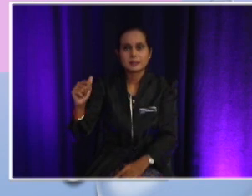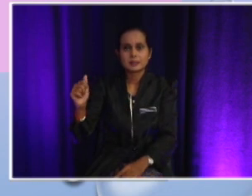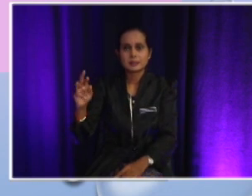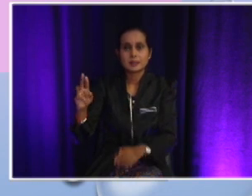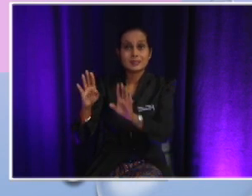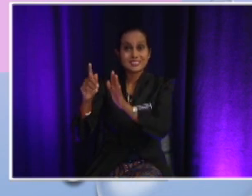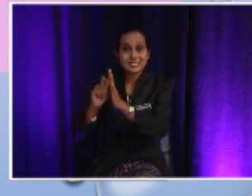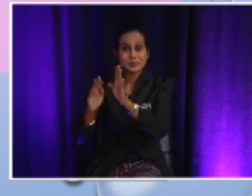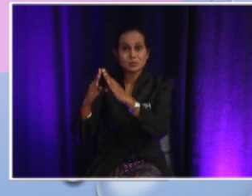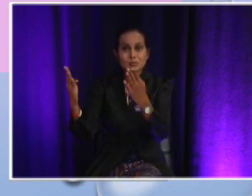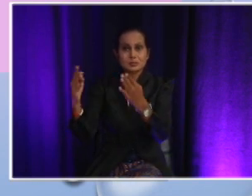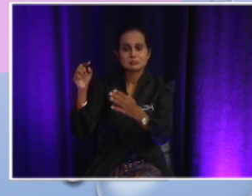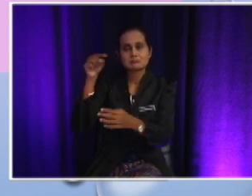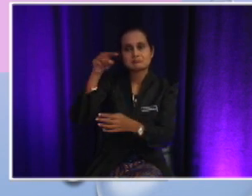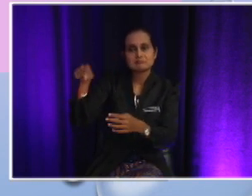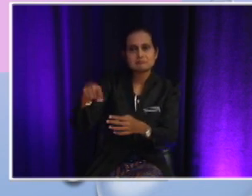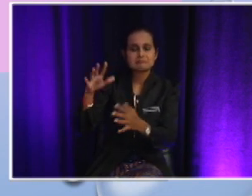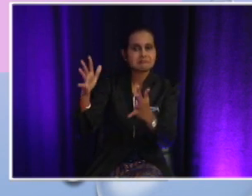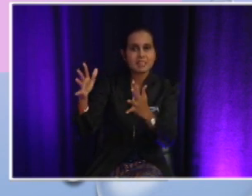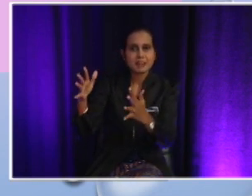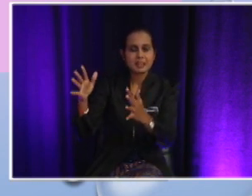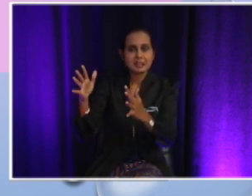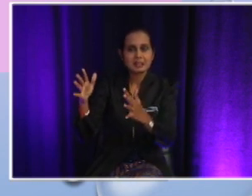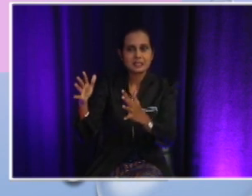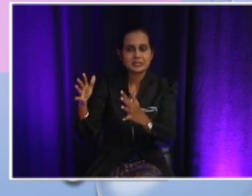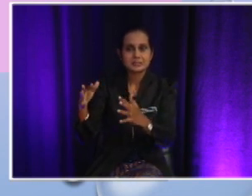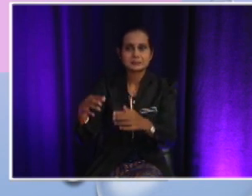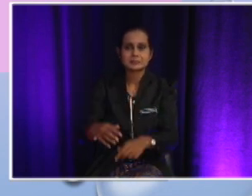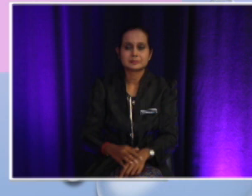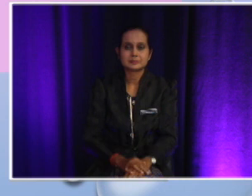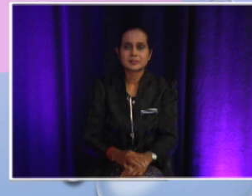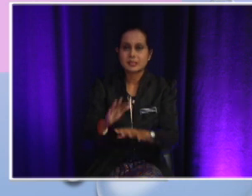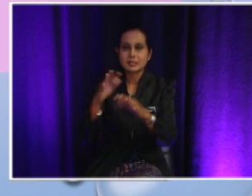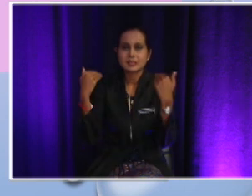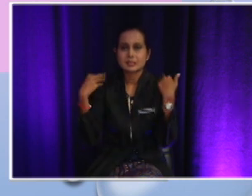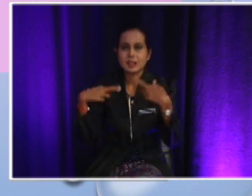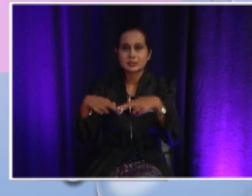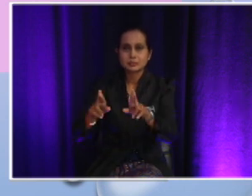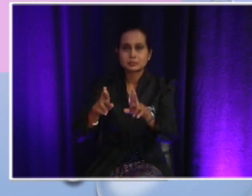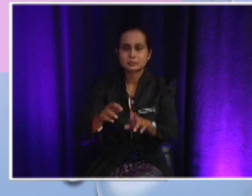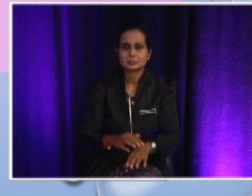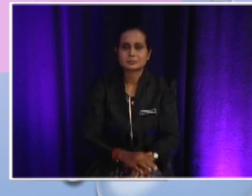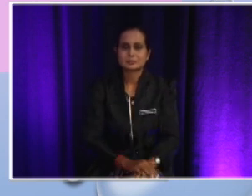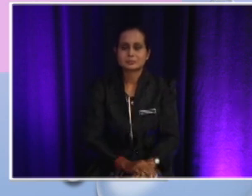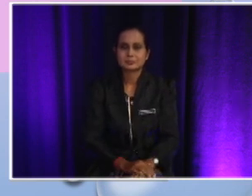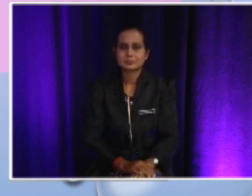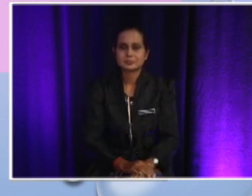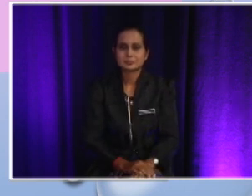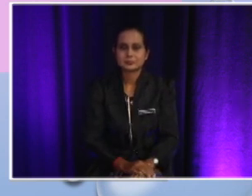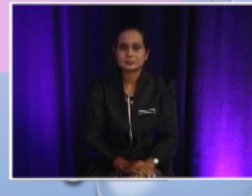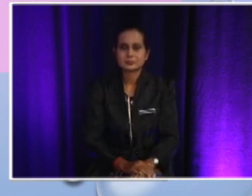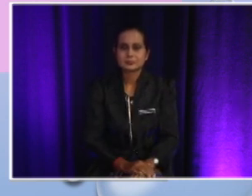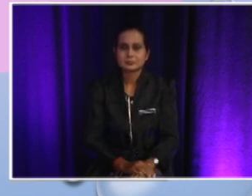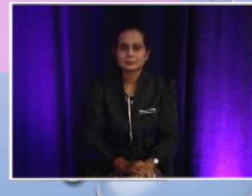tak ada ni? Tidak ada, tak kan? Ada, cikgu. Yang ada ini arus. tidak ada. Ya, tidak ada arus kat situ. So,